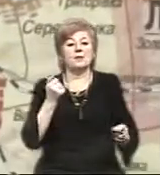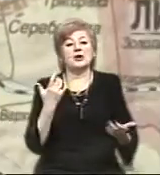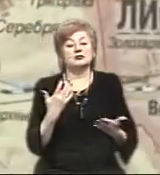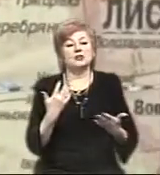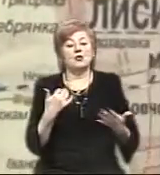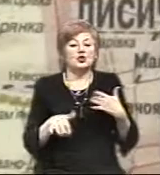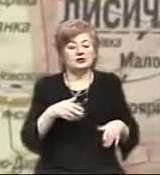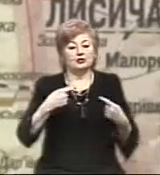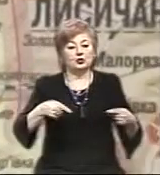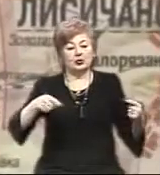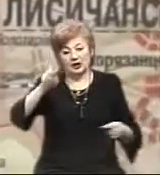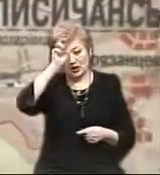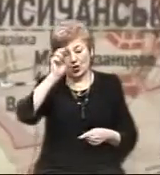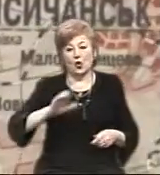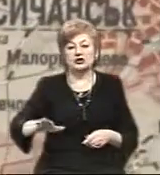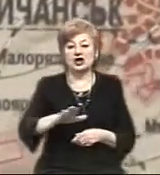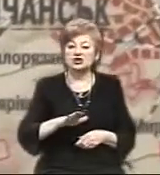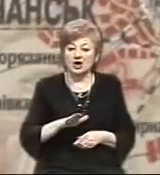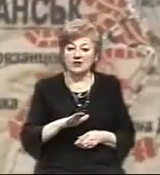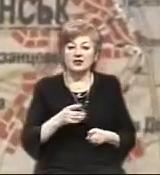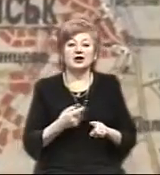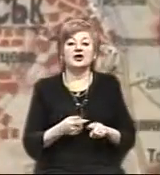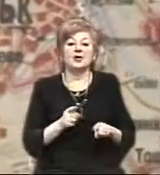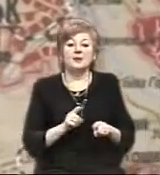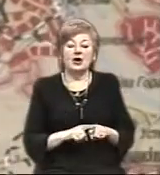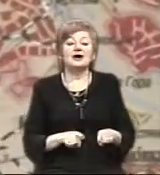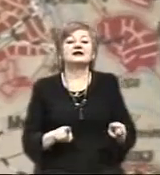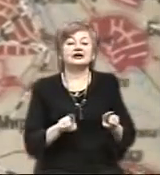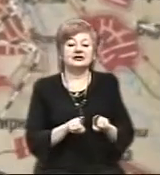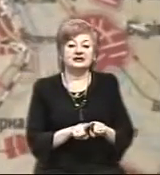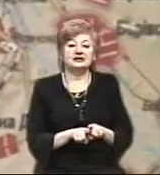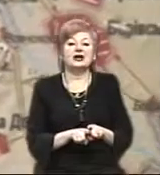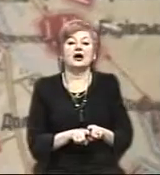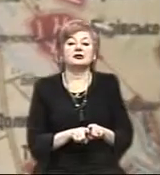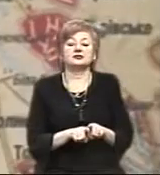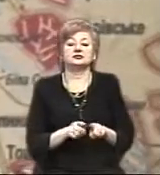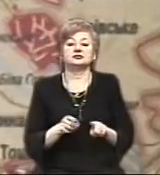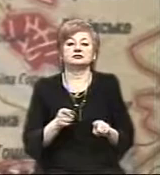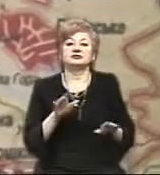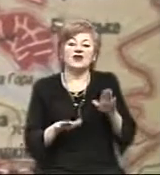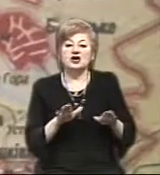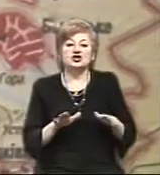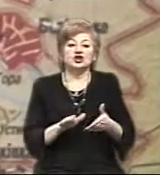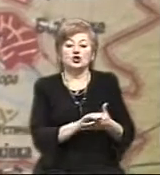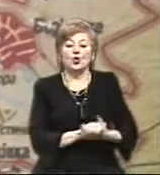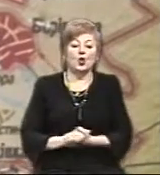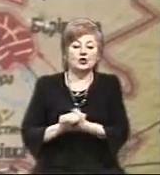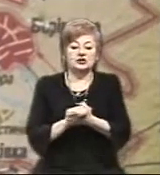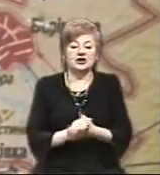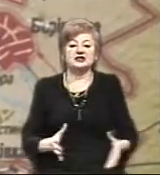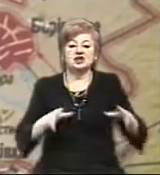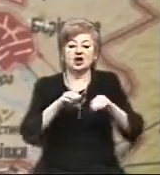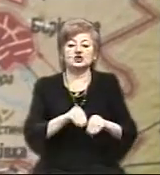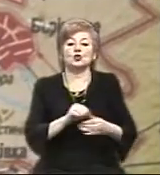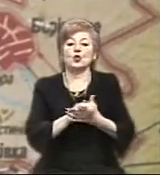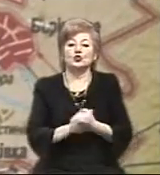державу, особливо перед вторгненням. Тому так йдеться, так важить консолідованість, єдність,